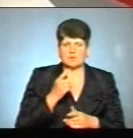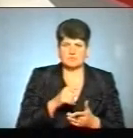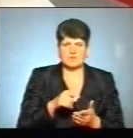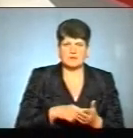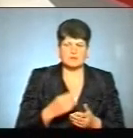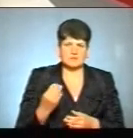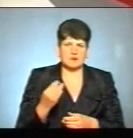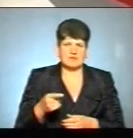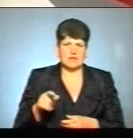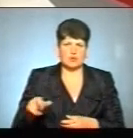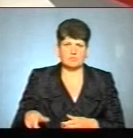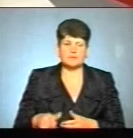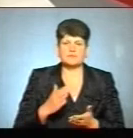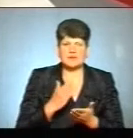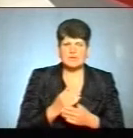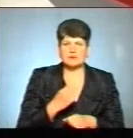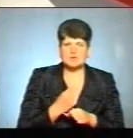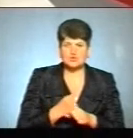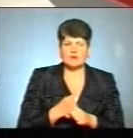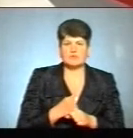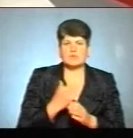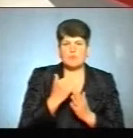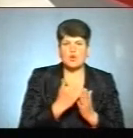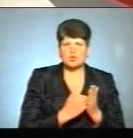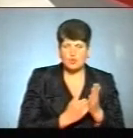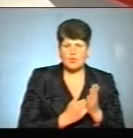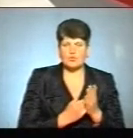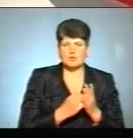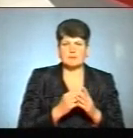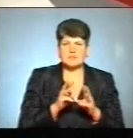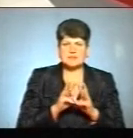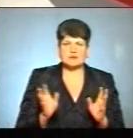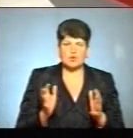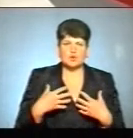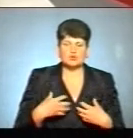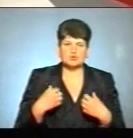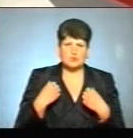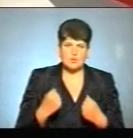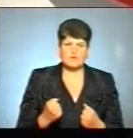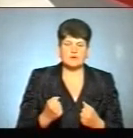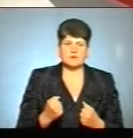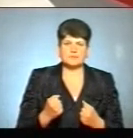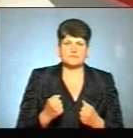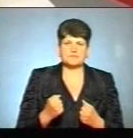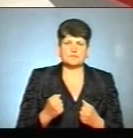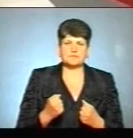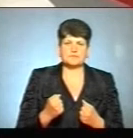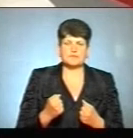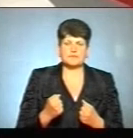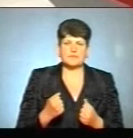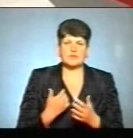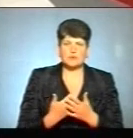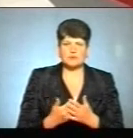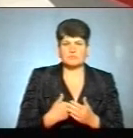цікавить тернополян. Є напрацьована вже схема і протокол, відповідно, Міністерства охорони здоров'я, МОЗу, спущений наниз. Тобто